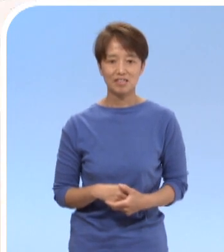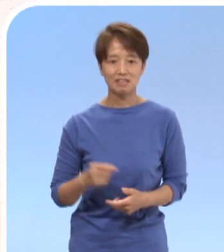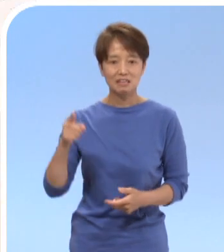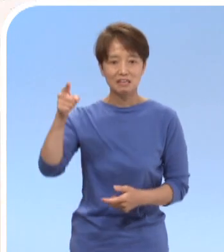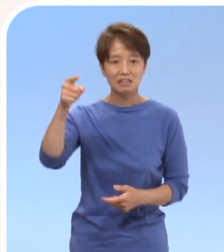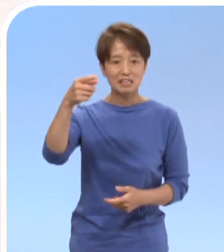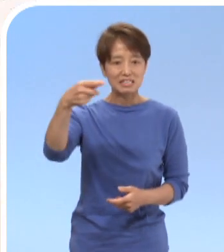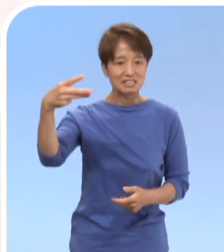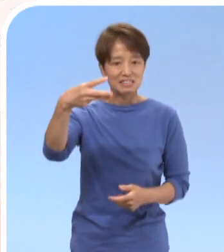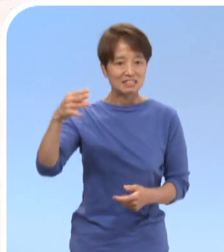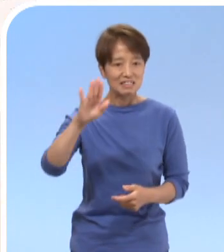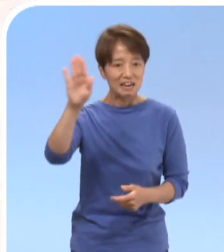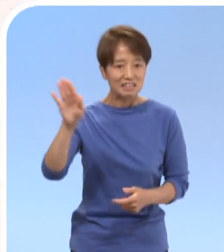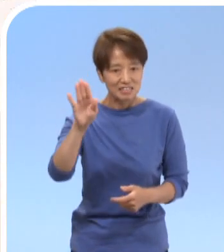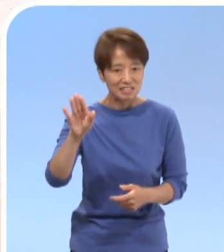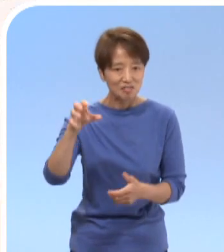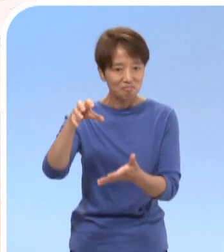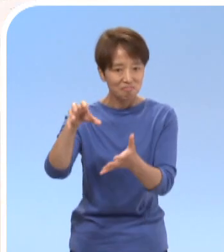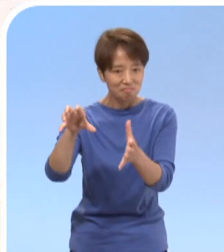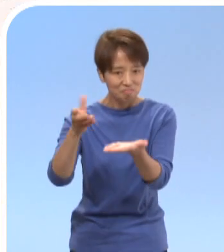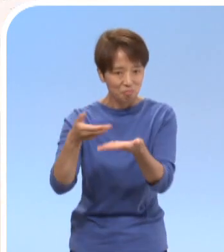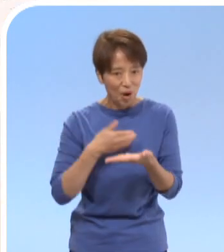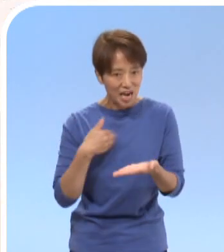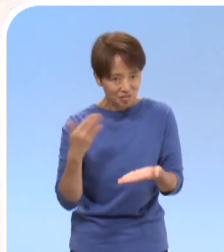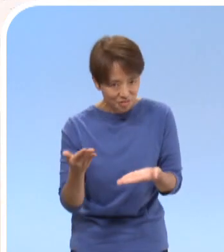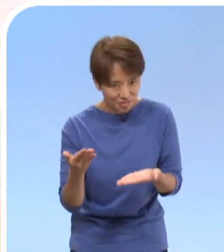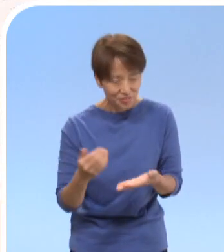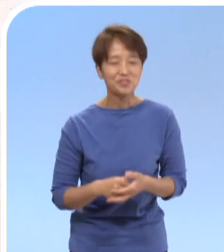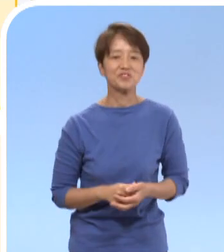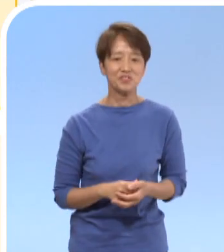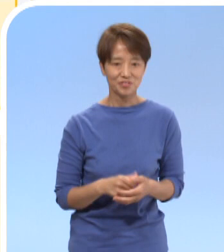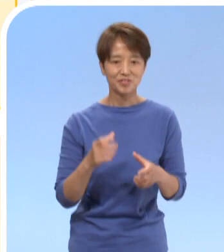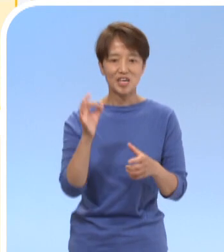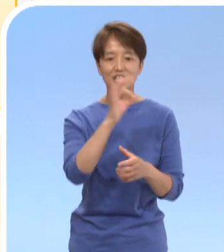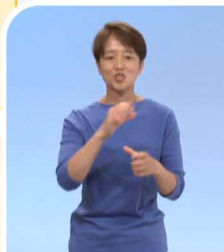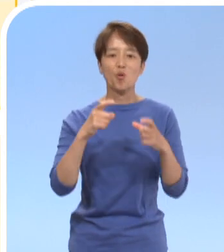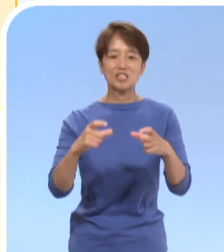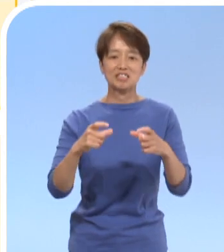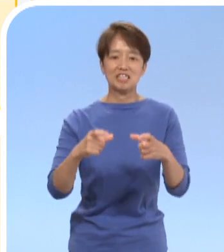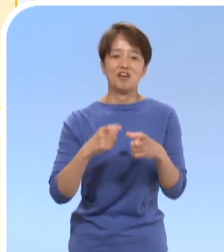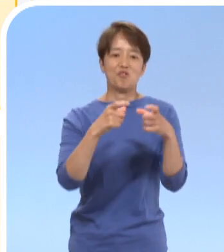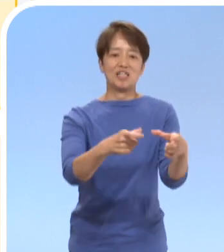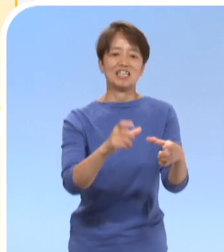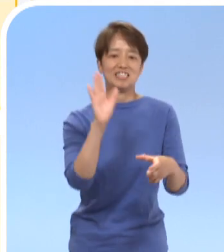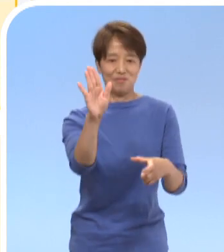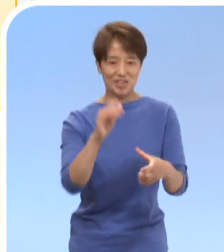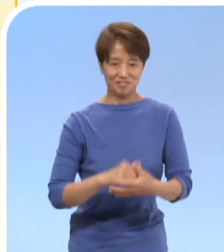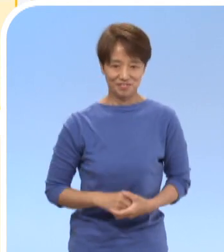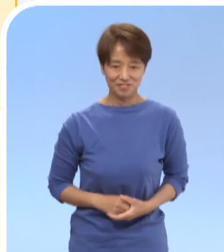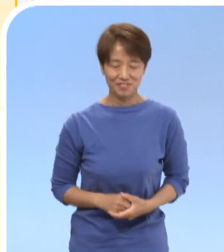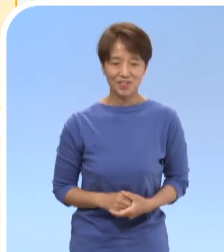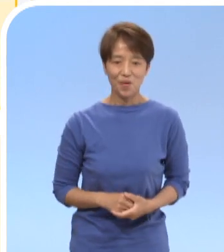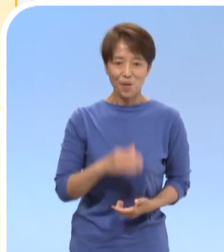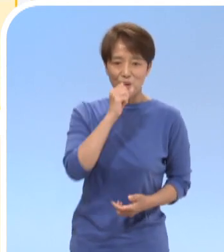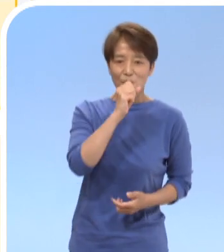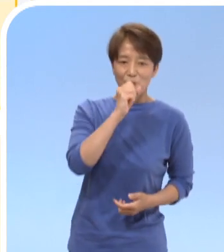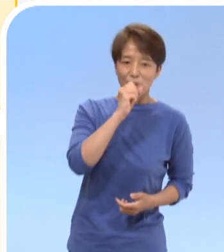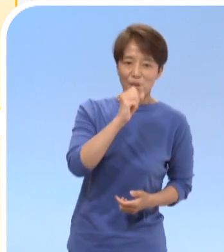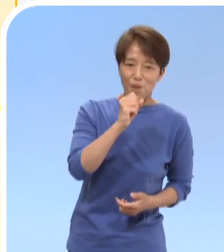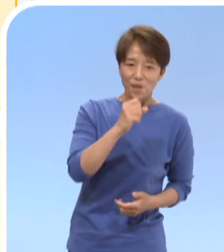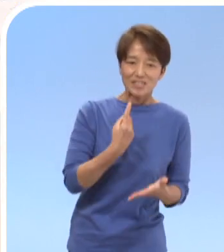位になったら何かいいことあんのかなとか思っちゃいますよね。 商品券を渡したい。 めっちゃい